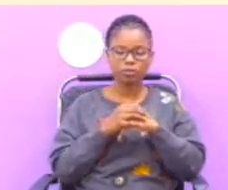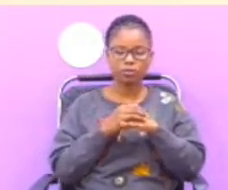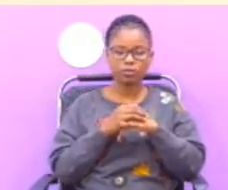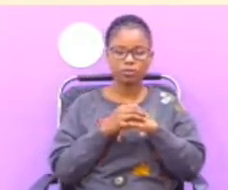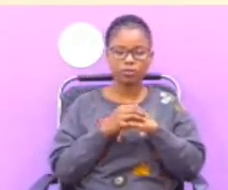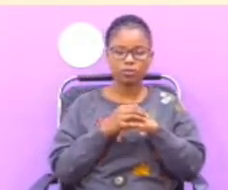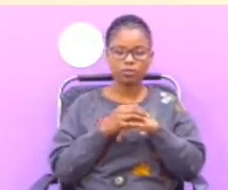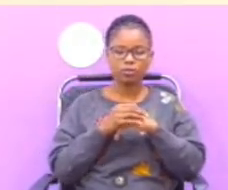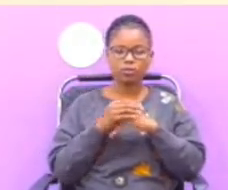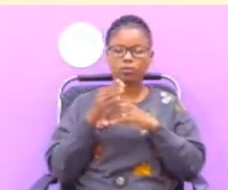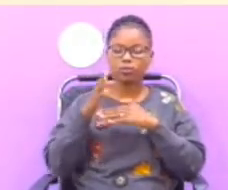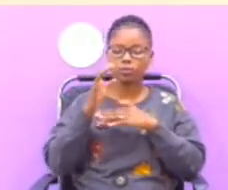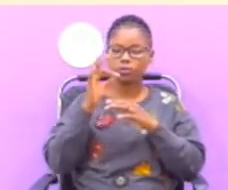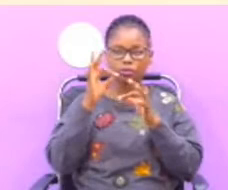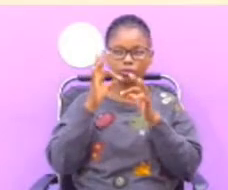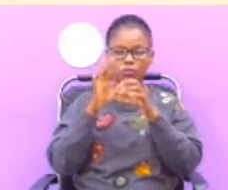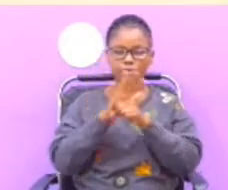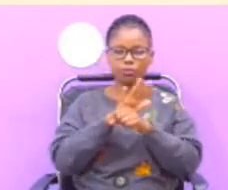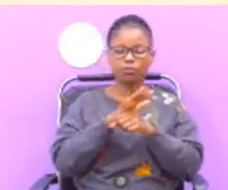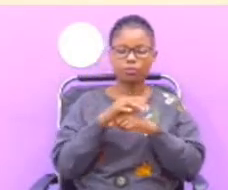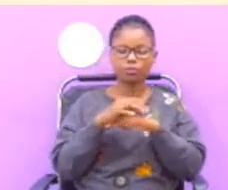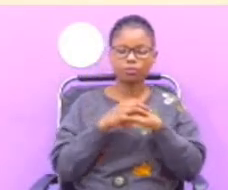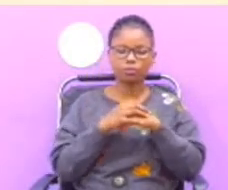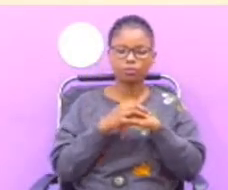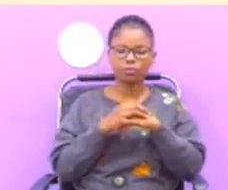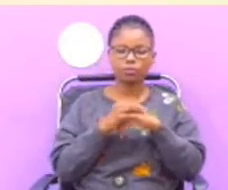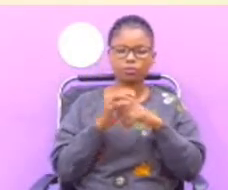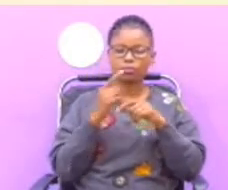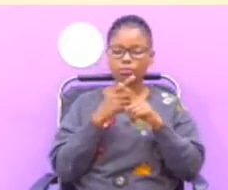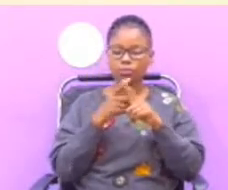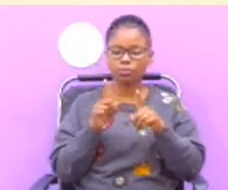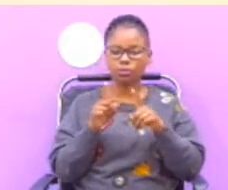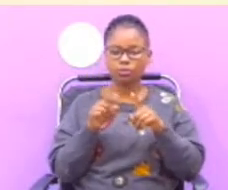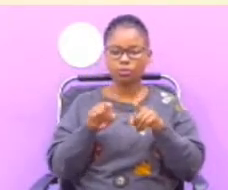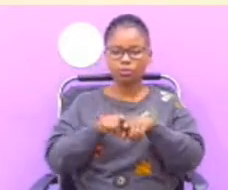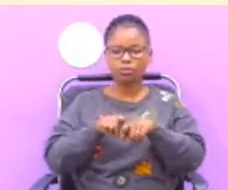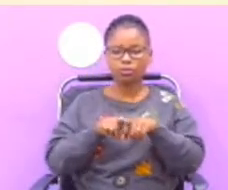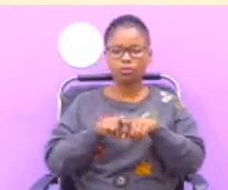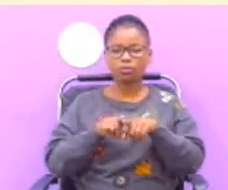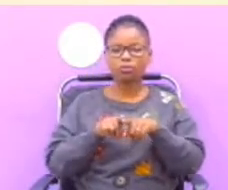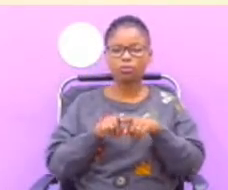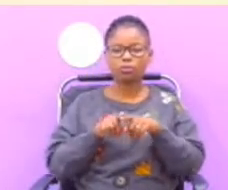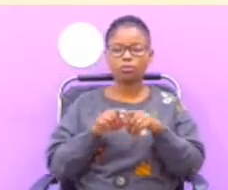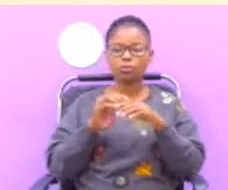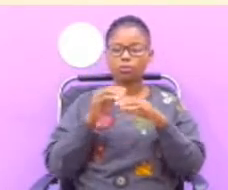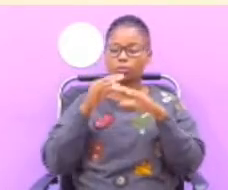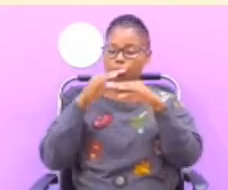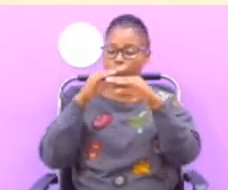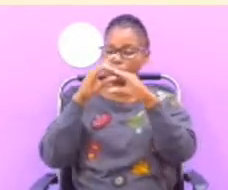Ngai witũ nĩ mwĩhokeku. No nao matikũhuha ihinda rĩtarĩ ikinyu.